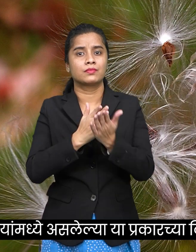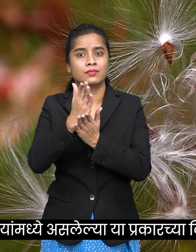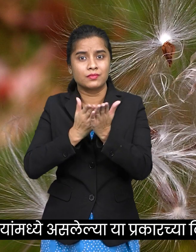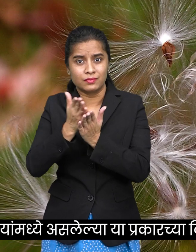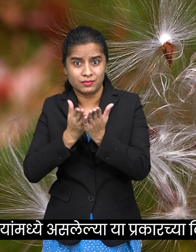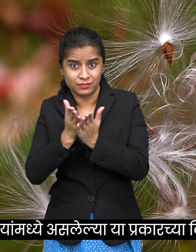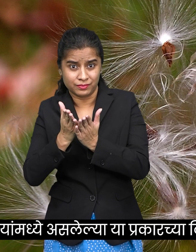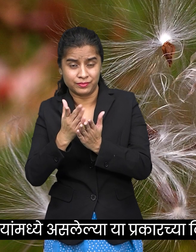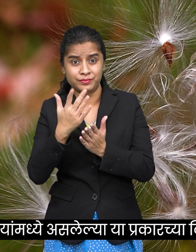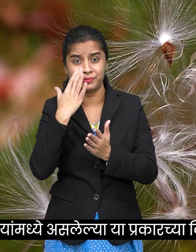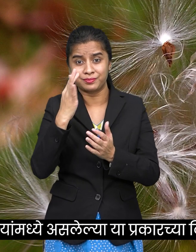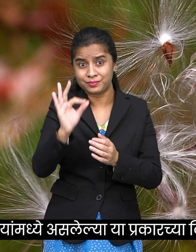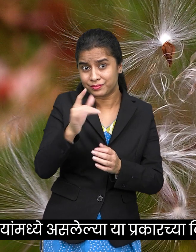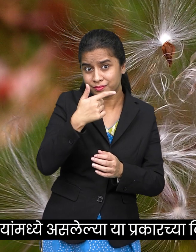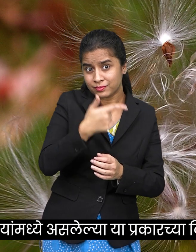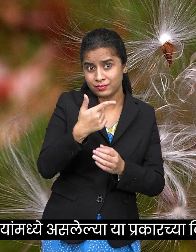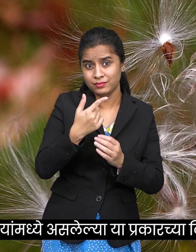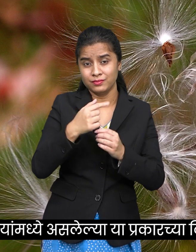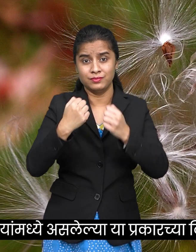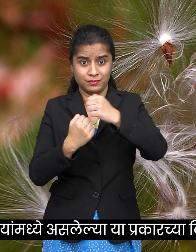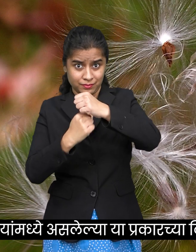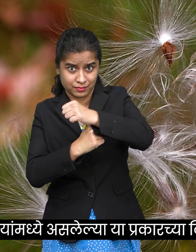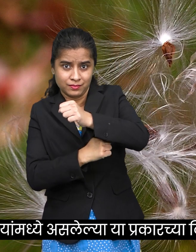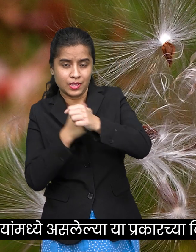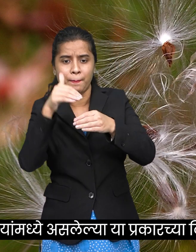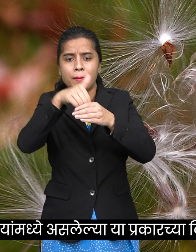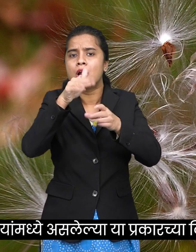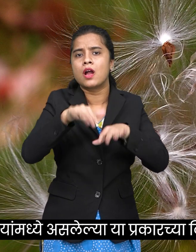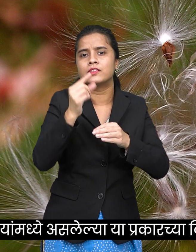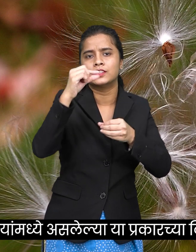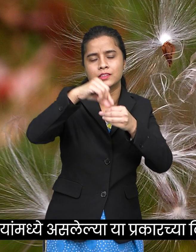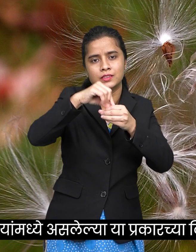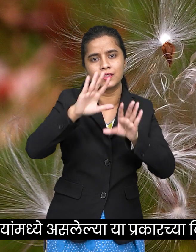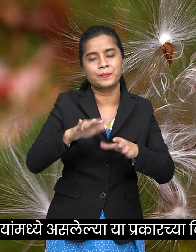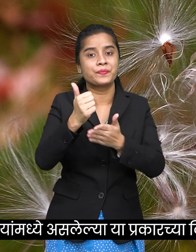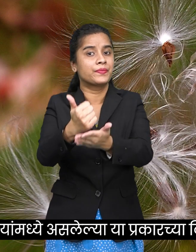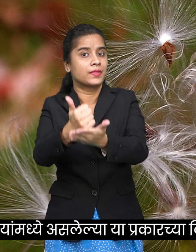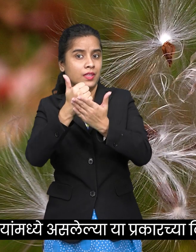बियांमध्ये असलेल्या या प्रकारच्या विशेष रचना हवेद्वारे विखुरण्यासाठी उपयुक्त ठरतील.